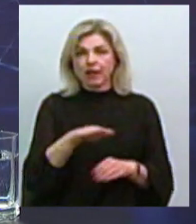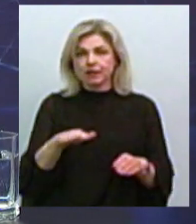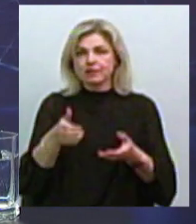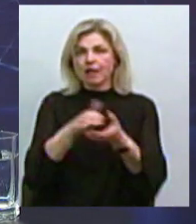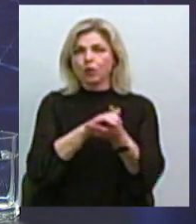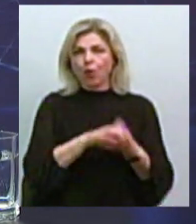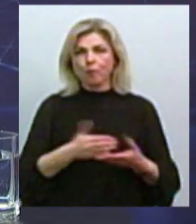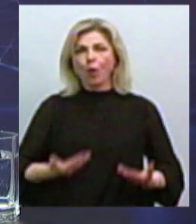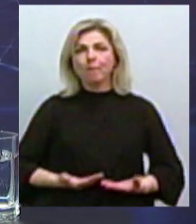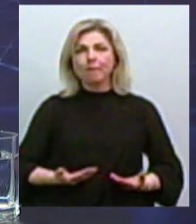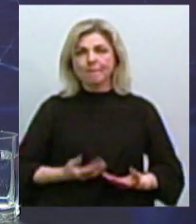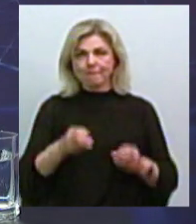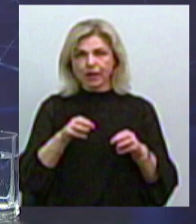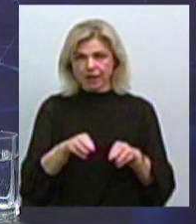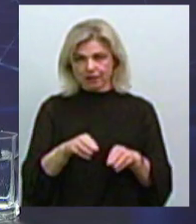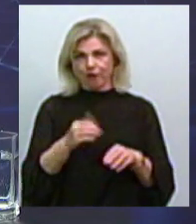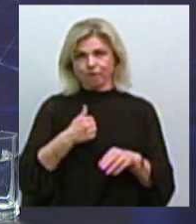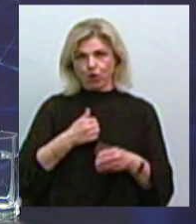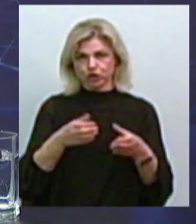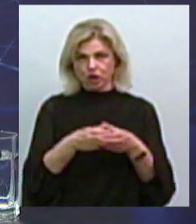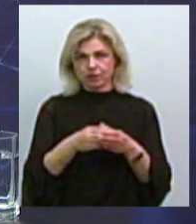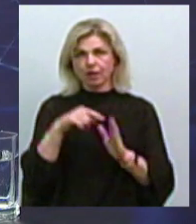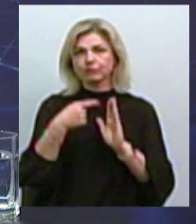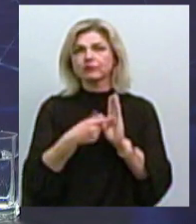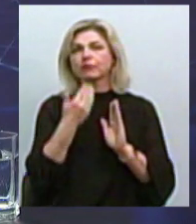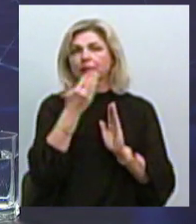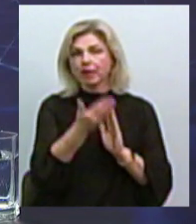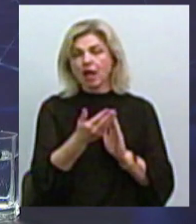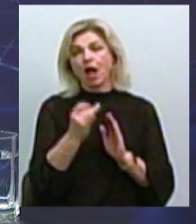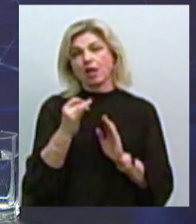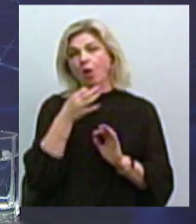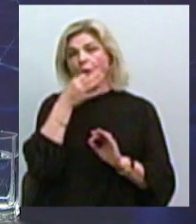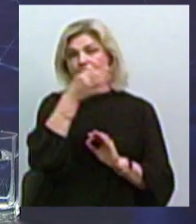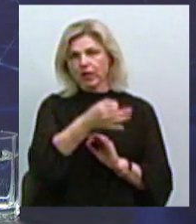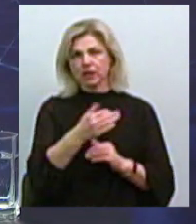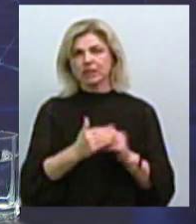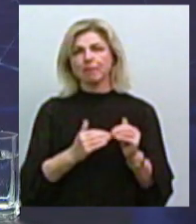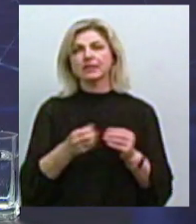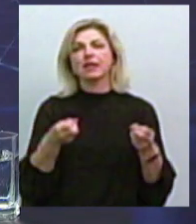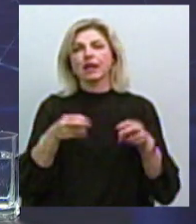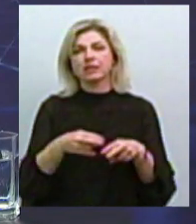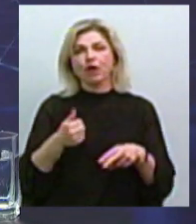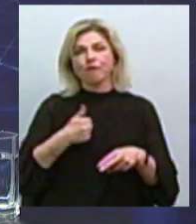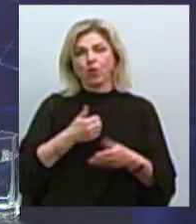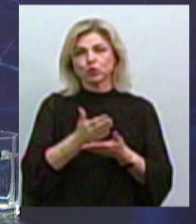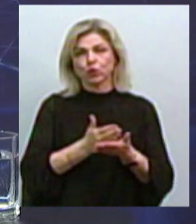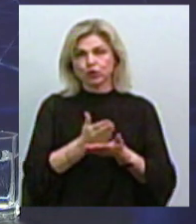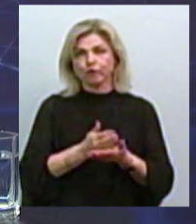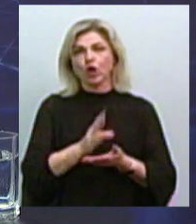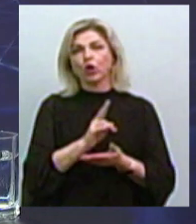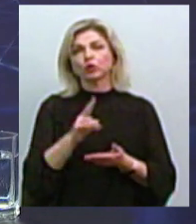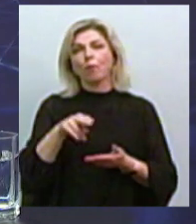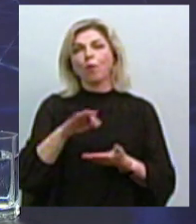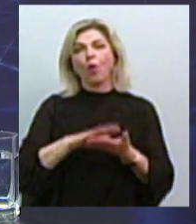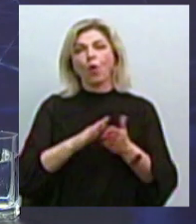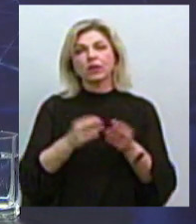Вони задають питання, які надають їм фахові спеціалісти, військовослужбовці, які проходять службу або за контрактом,